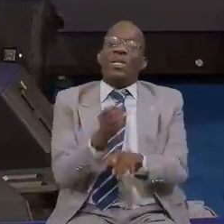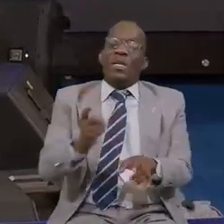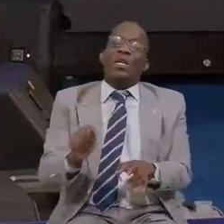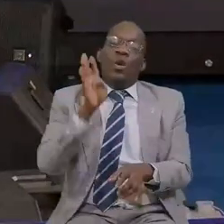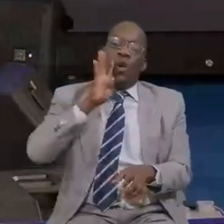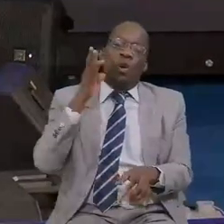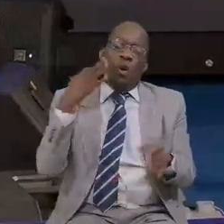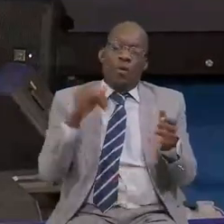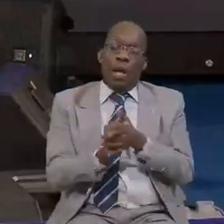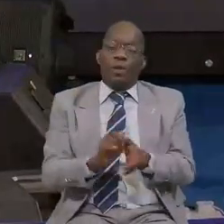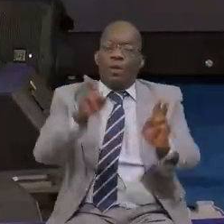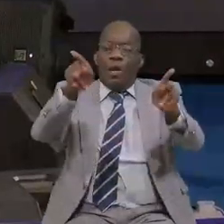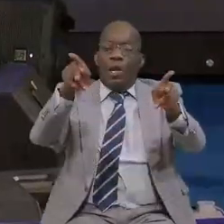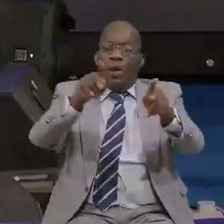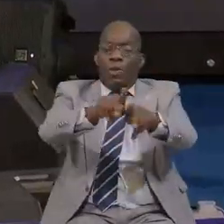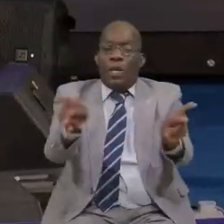de la communauté.